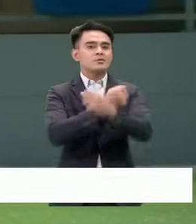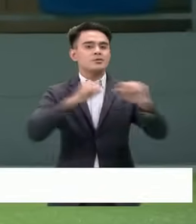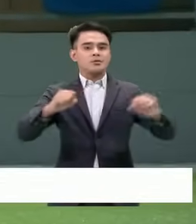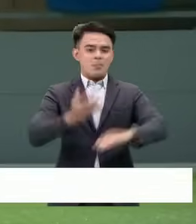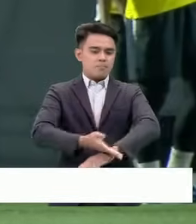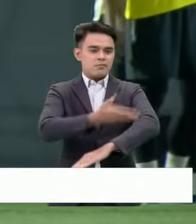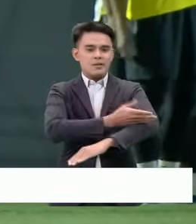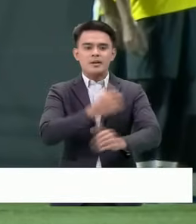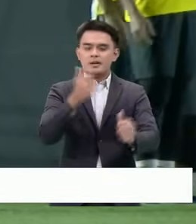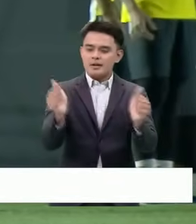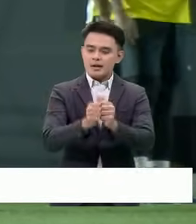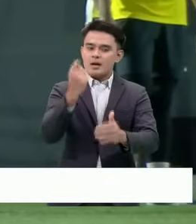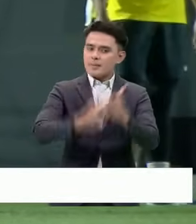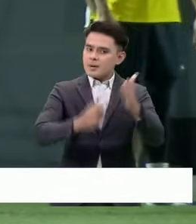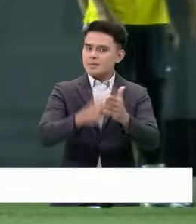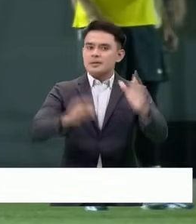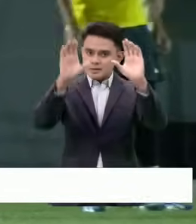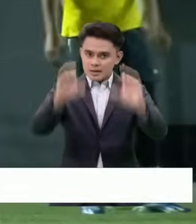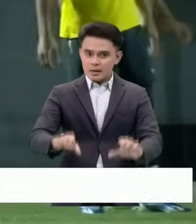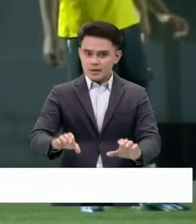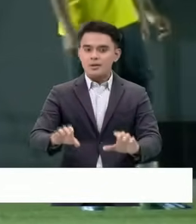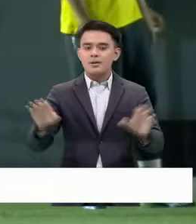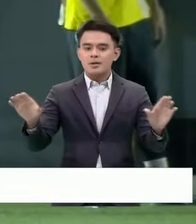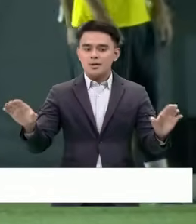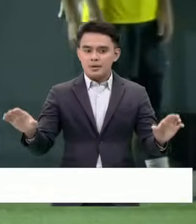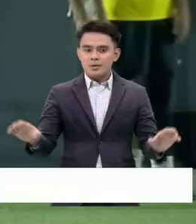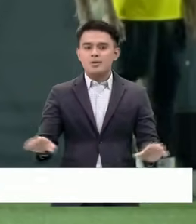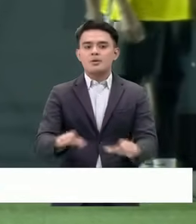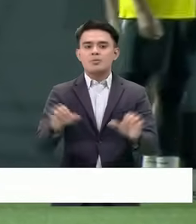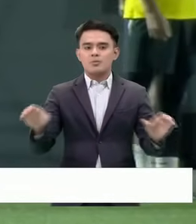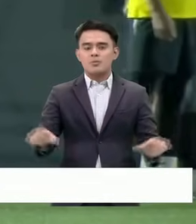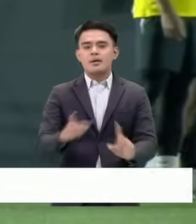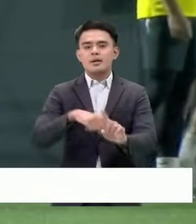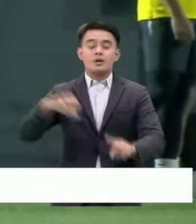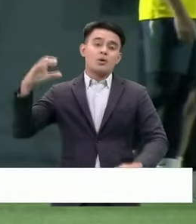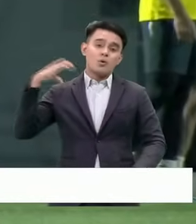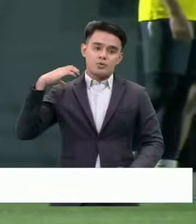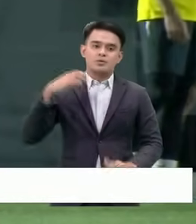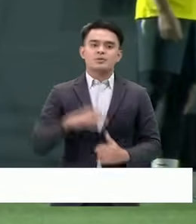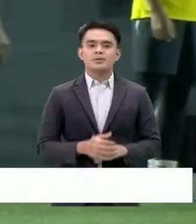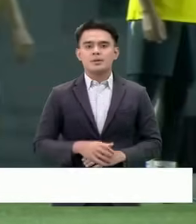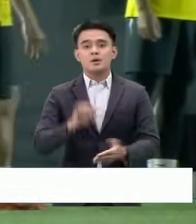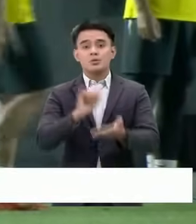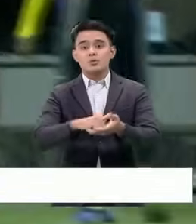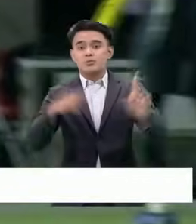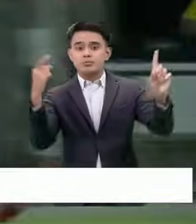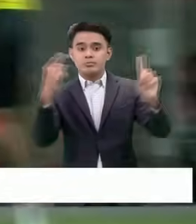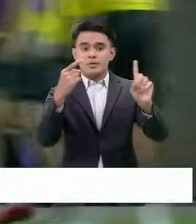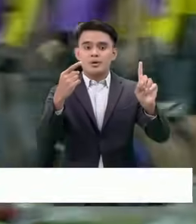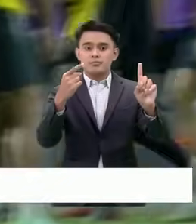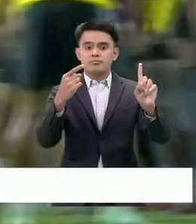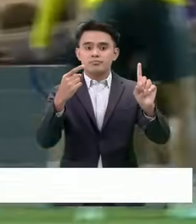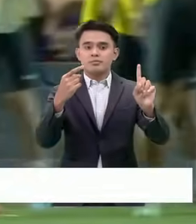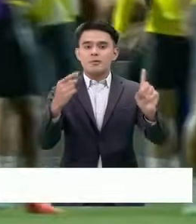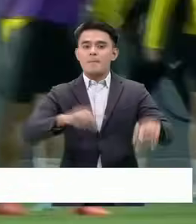jua taktikal dan pendekatan yang akan dipertaruhkan pangon ini merupakan misi hidup mati